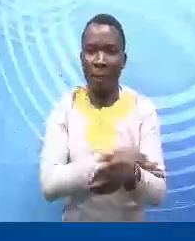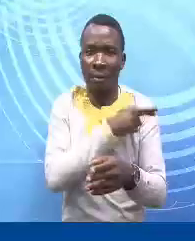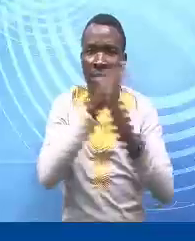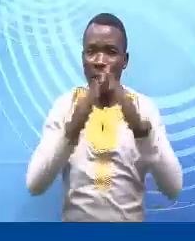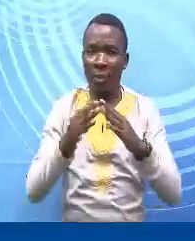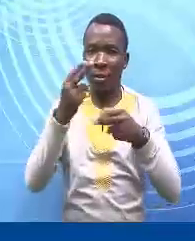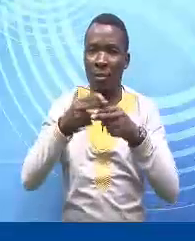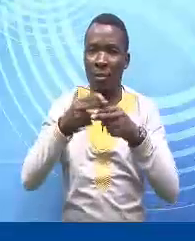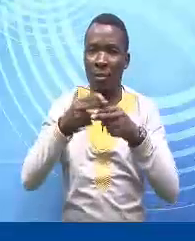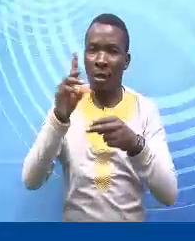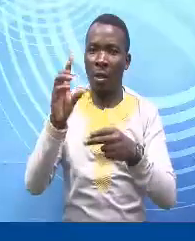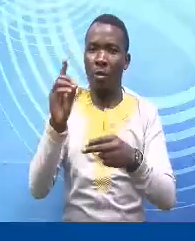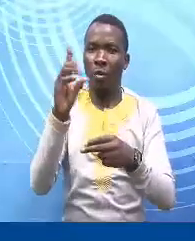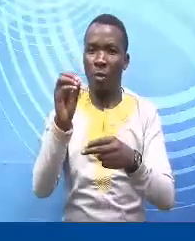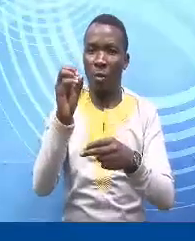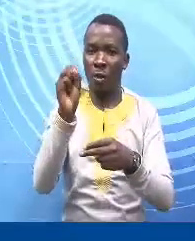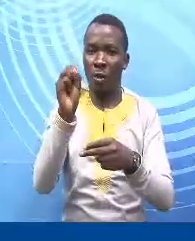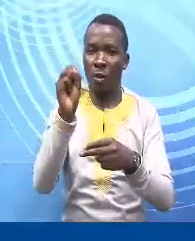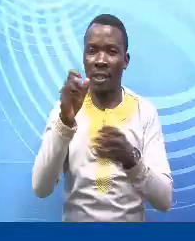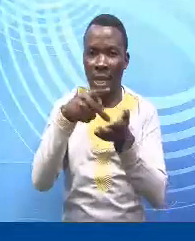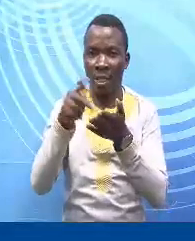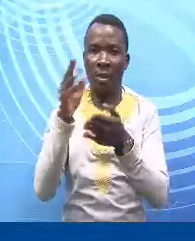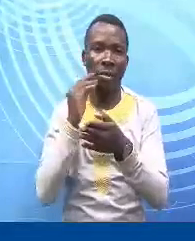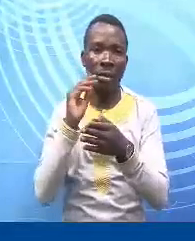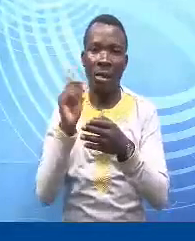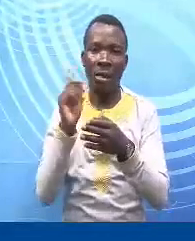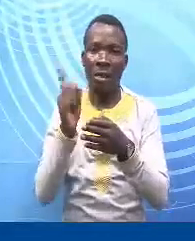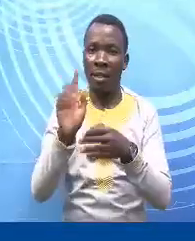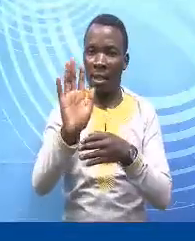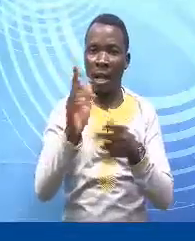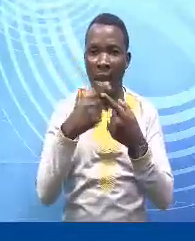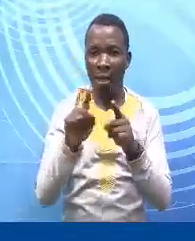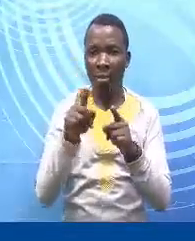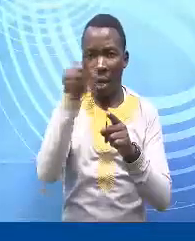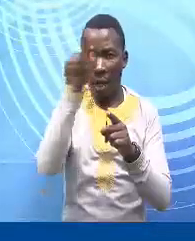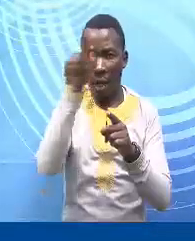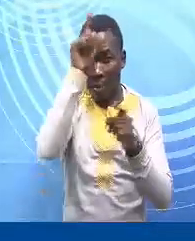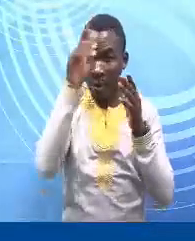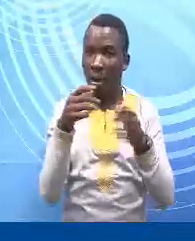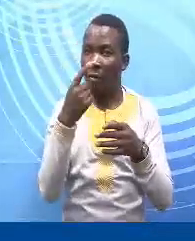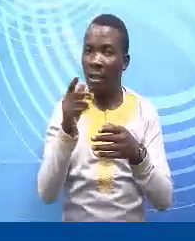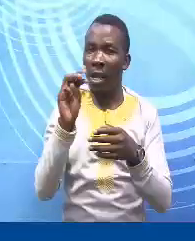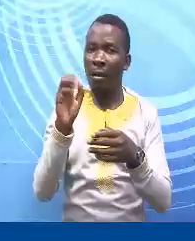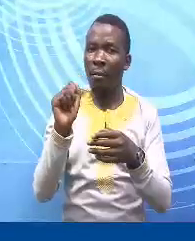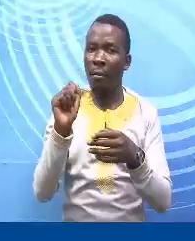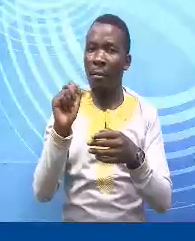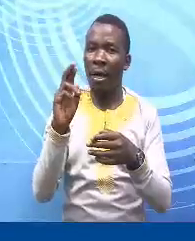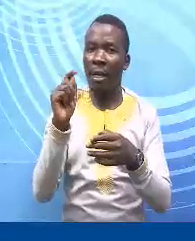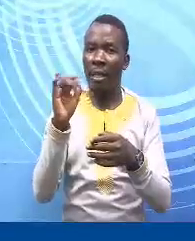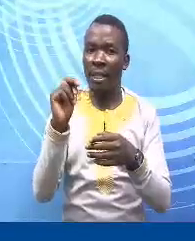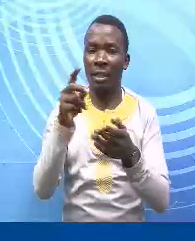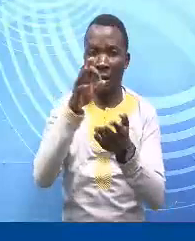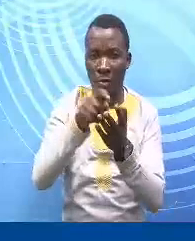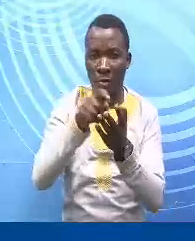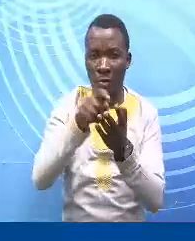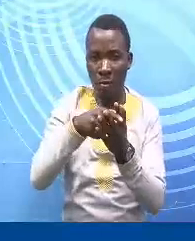ngo yayikodesheje ukibaza uburyo yayikodesheje nyamara itariye ibyatumaga abaturage bavuga ko kuba sindayigaye Marite ari gusohorwa